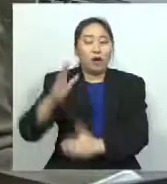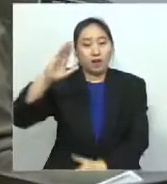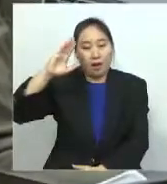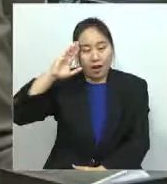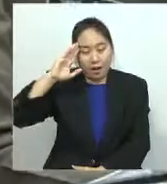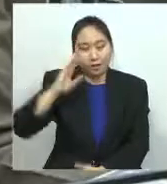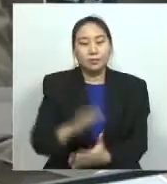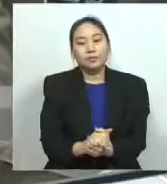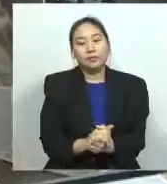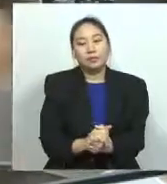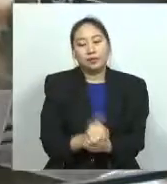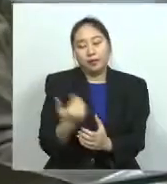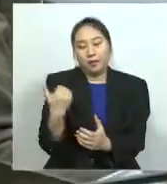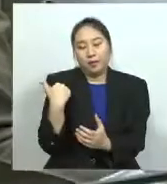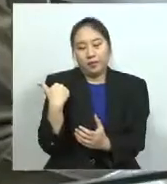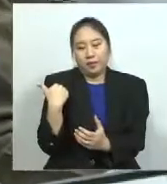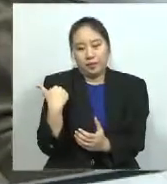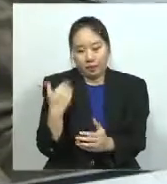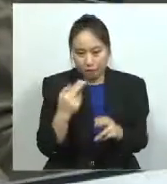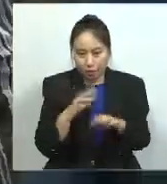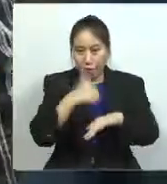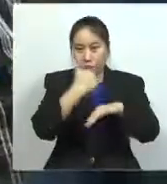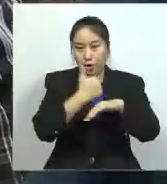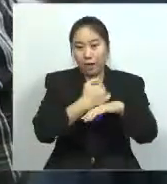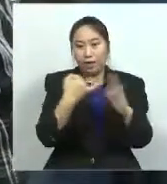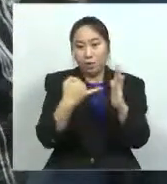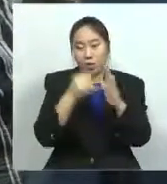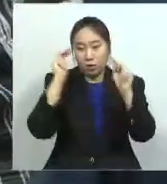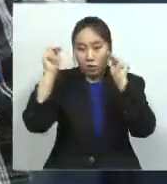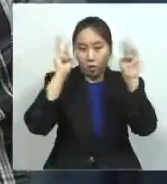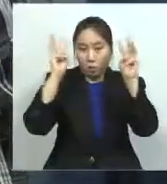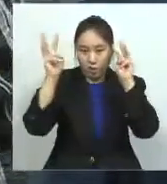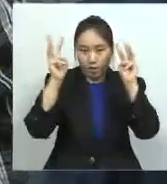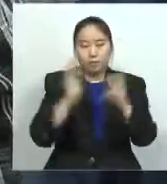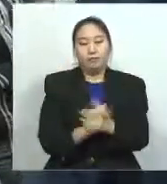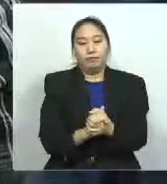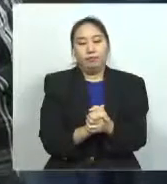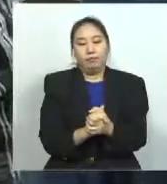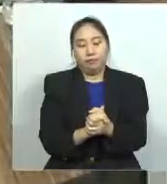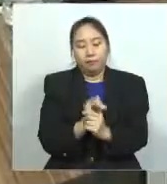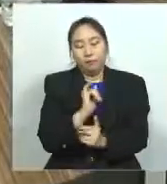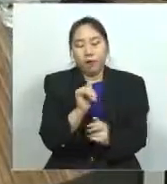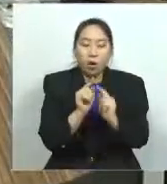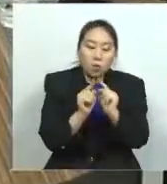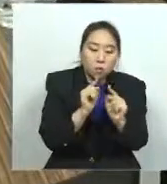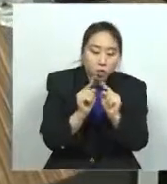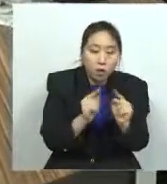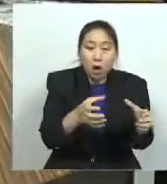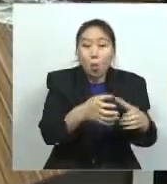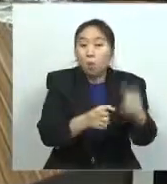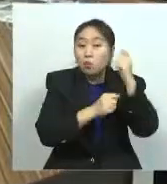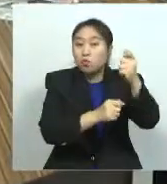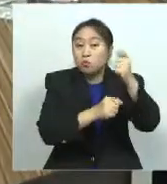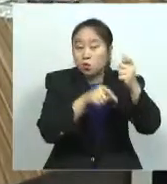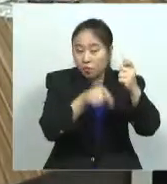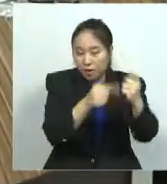และกิจการพิเศษพร้อมด้วยนายอรรถพรสิงหวิชัยผู้ว่าราชการจังหวัดนครสวรรค์ค่ะได้มีการไปหารือกับตัวแทนกลุ่มผู้ชุม